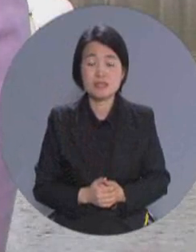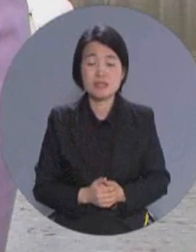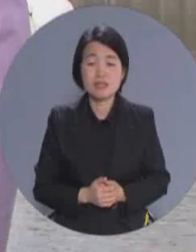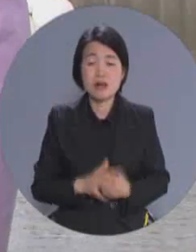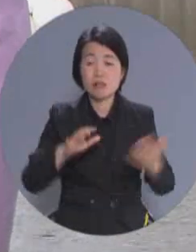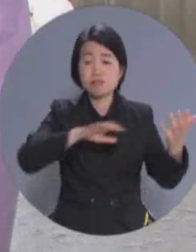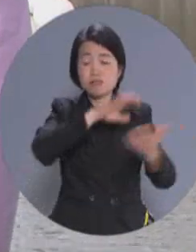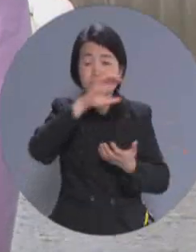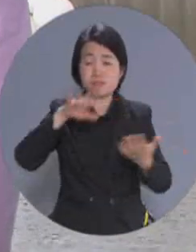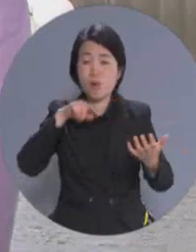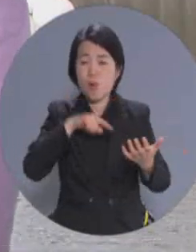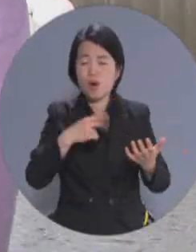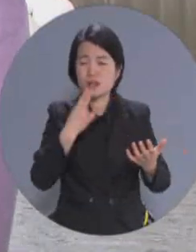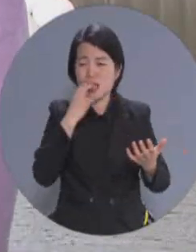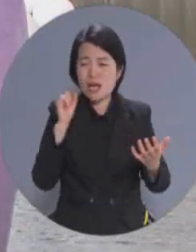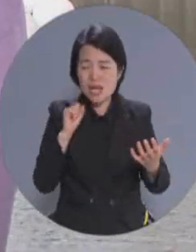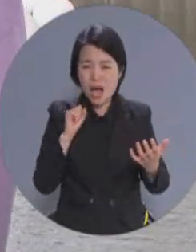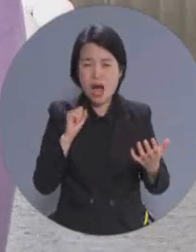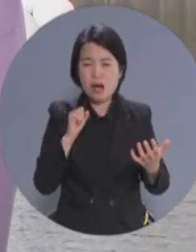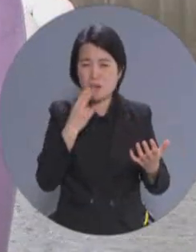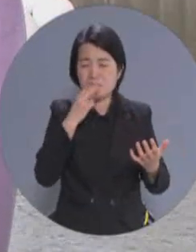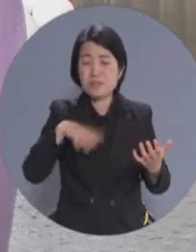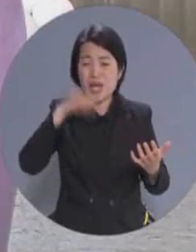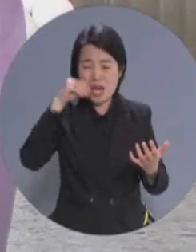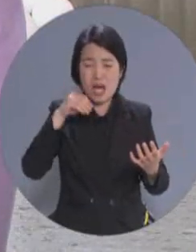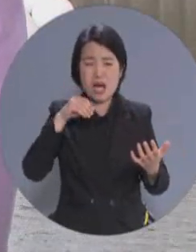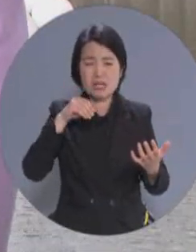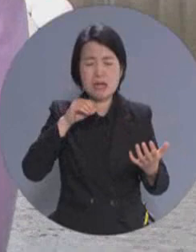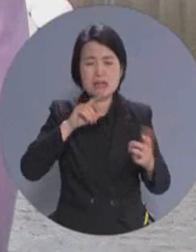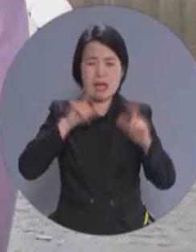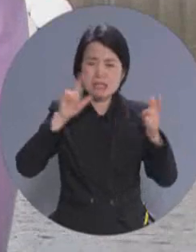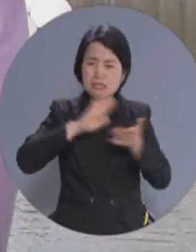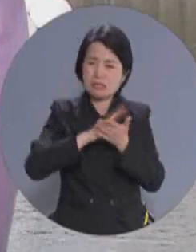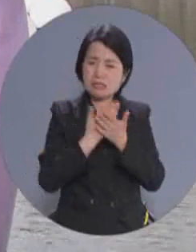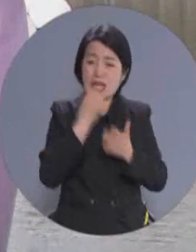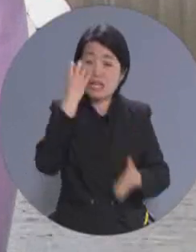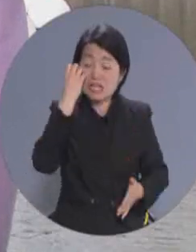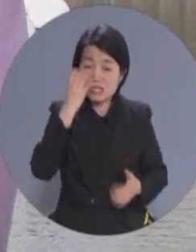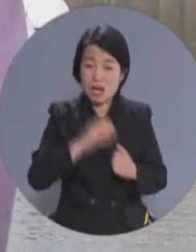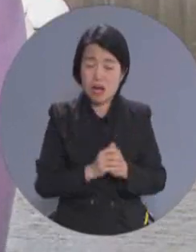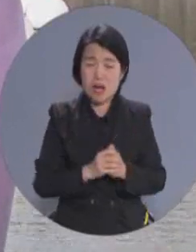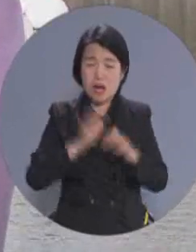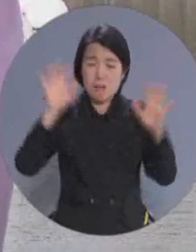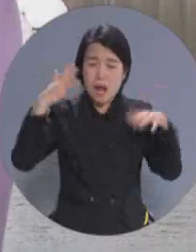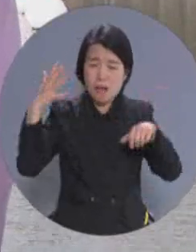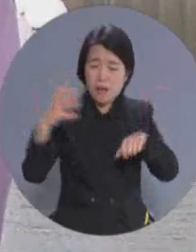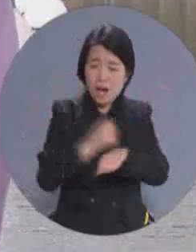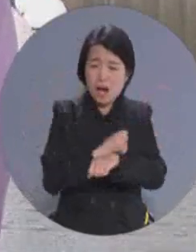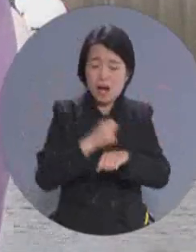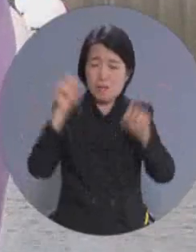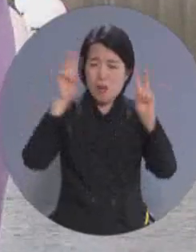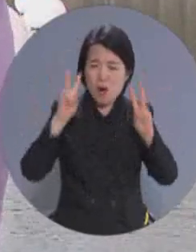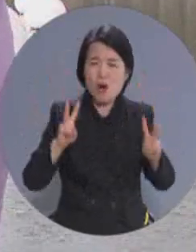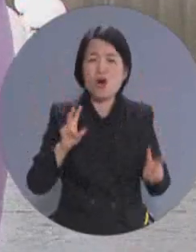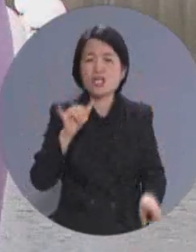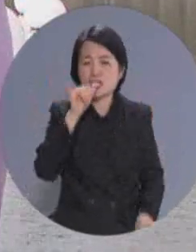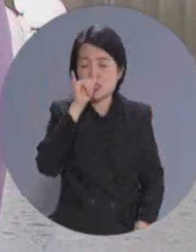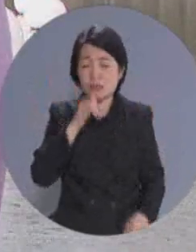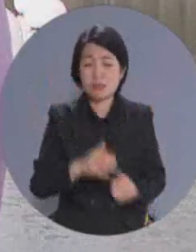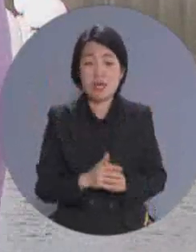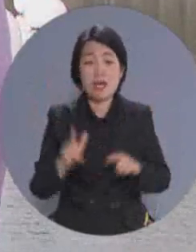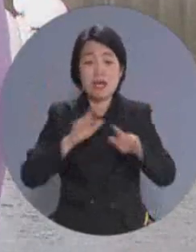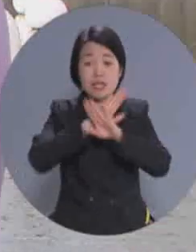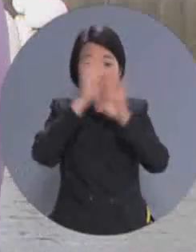공기가 유입되면서 대기가 매우 불안정해지고 이에 따라 돌풍과 천둥 번개가 동반될 수 있겠습니다